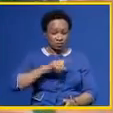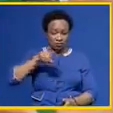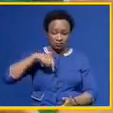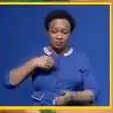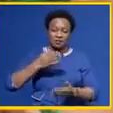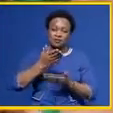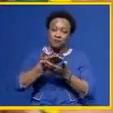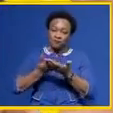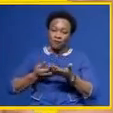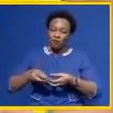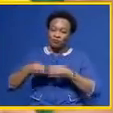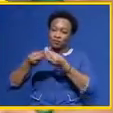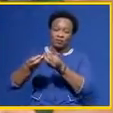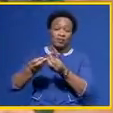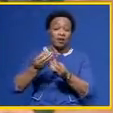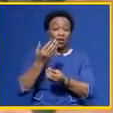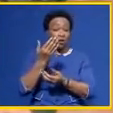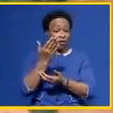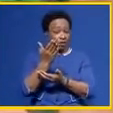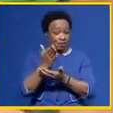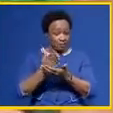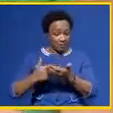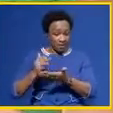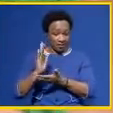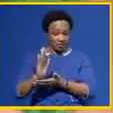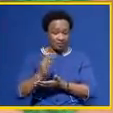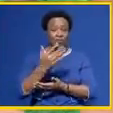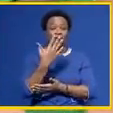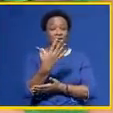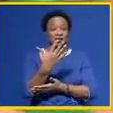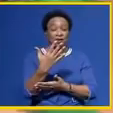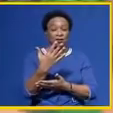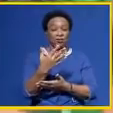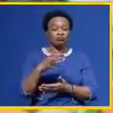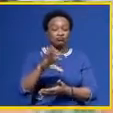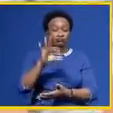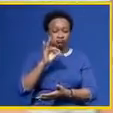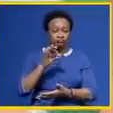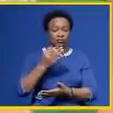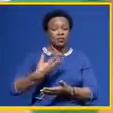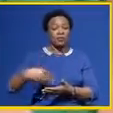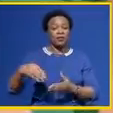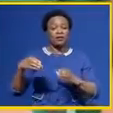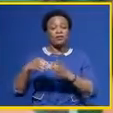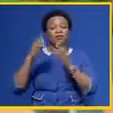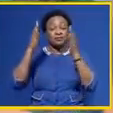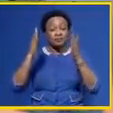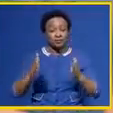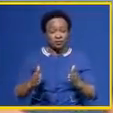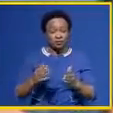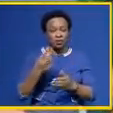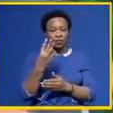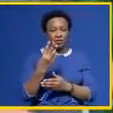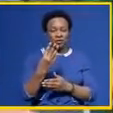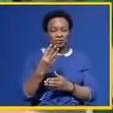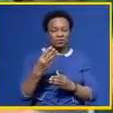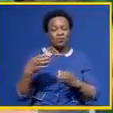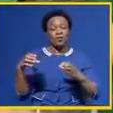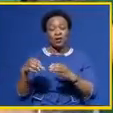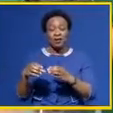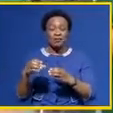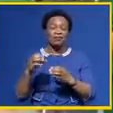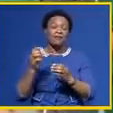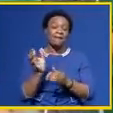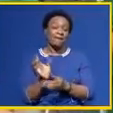fomu, watano miongoni mwao ndio tuliowatoa kuwapeleka kwenye kamati kuu, na watatu watakwenda kwenye kamati maalum. Lakini